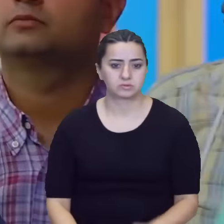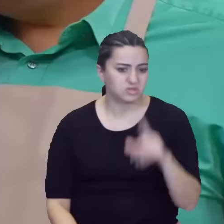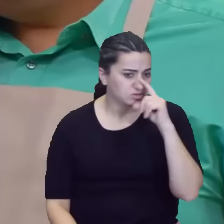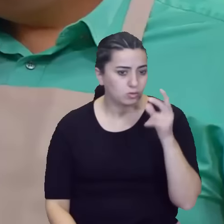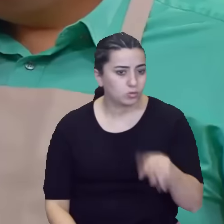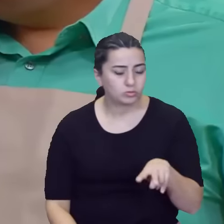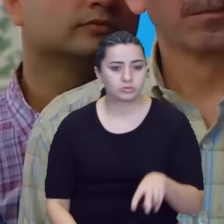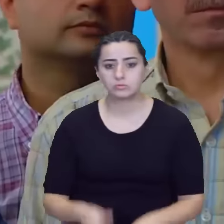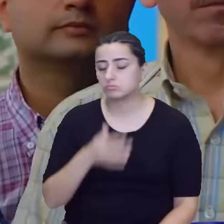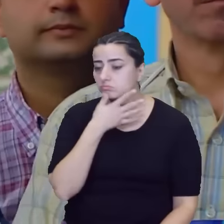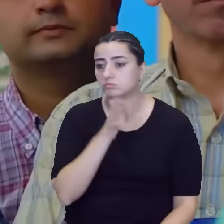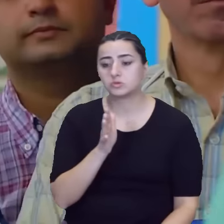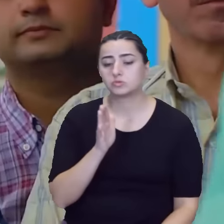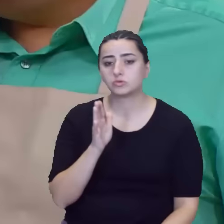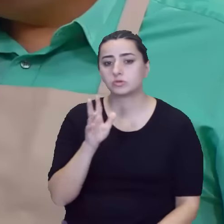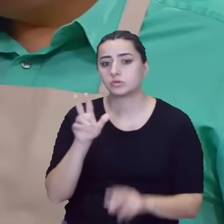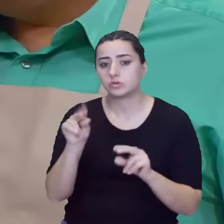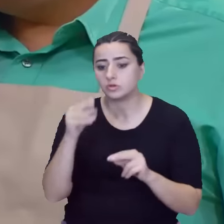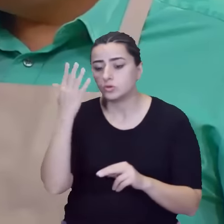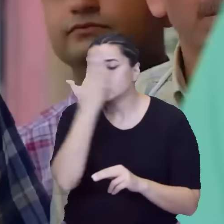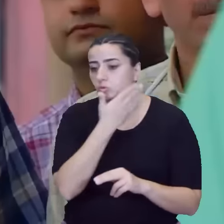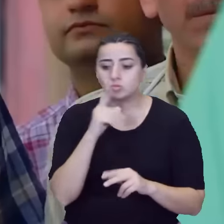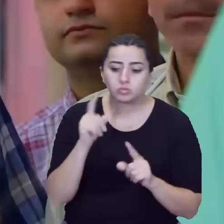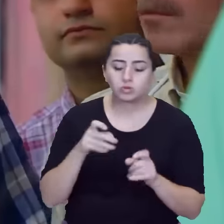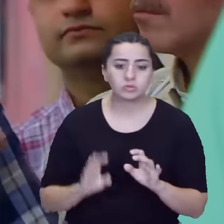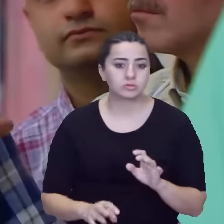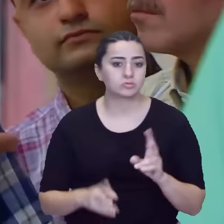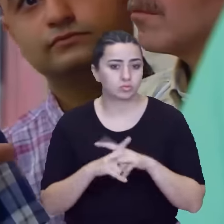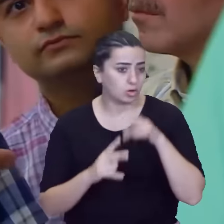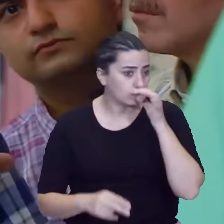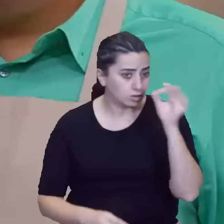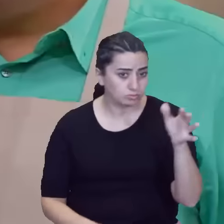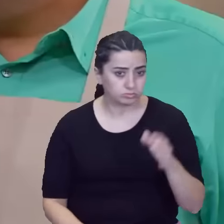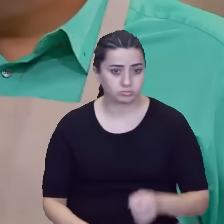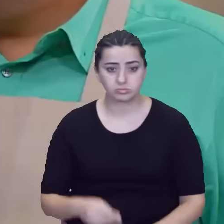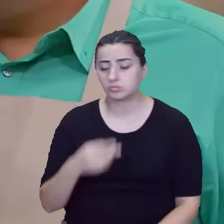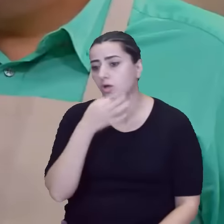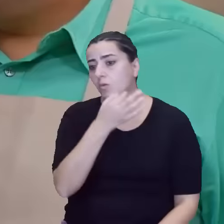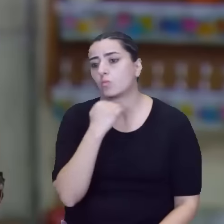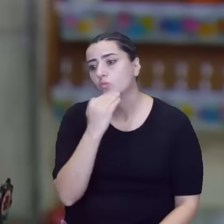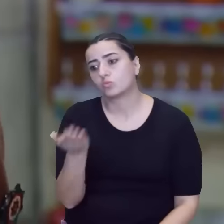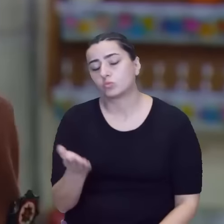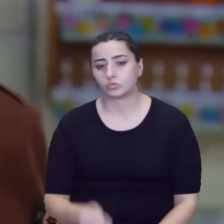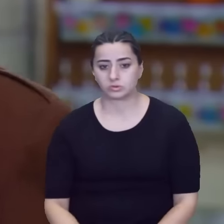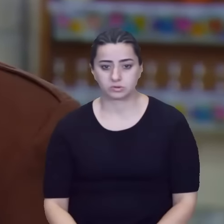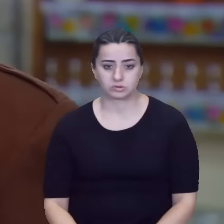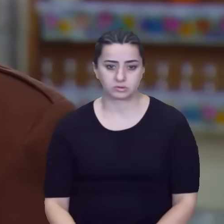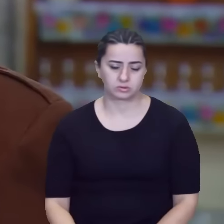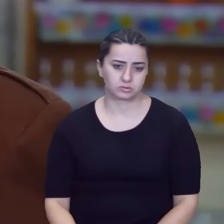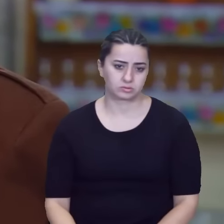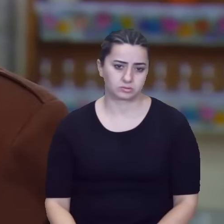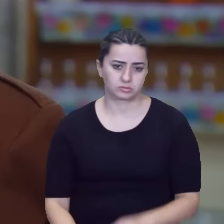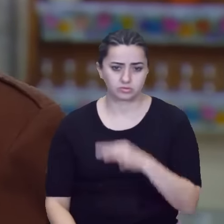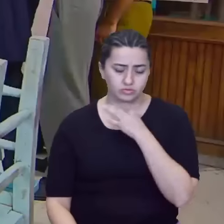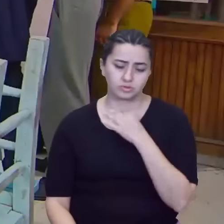öldü? Vallahi bilmiyoruz Fehmi abi. Yerde yatıyor, yüzü de örtülü. Polise haber verdiniz mi ya? Ya bir türlü veremiyoruz ki. Ya teessüf ederim